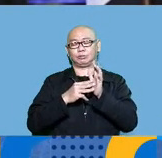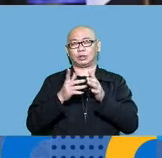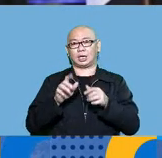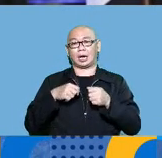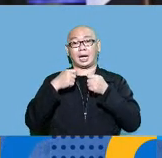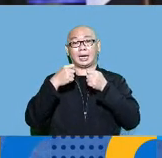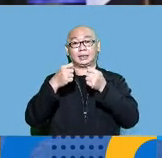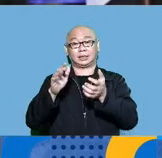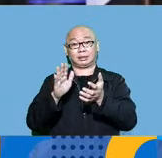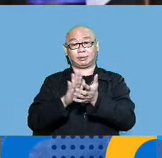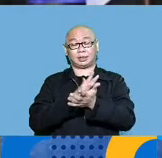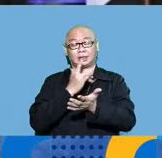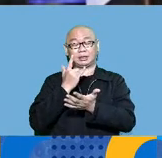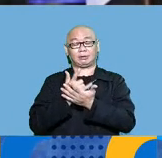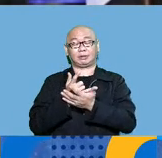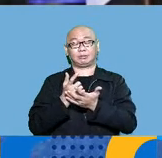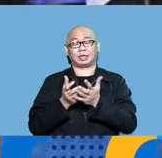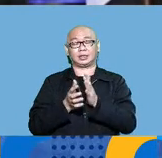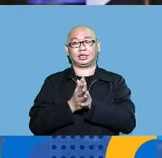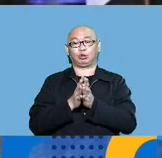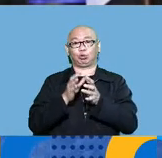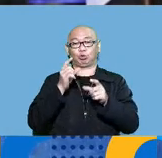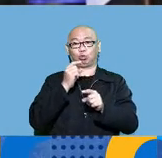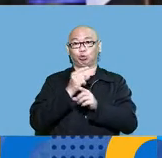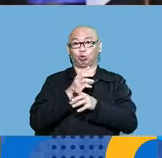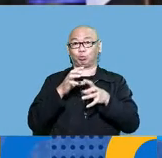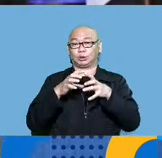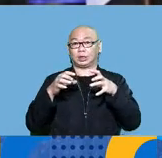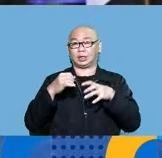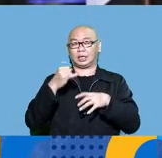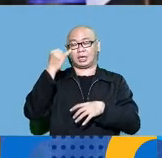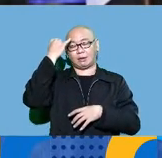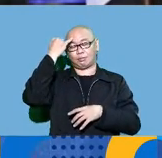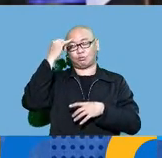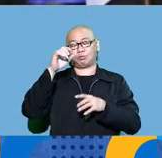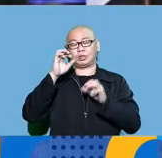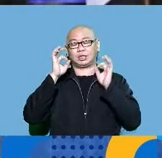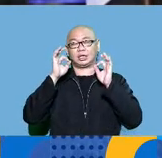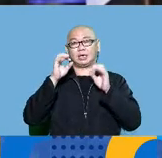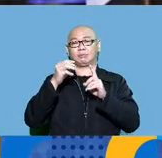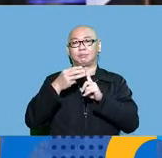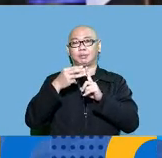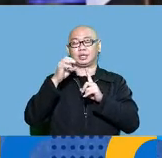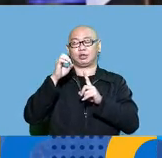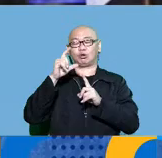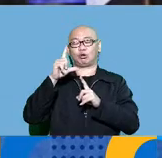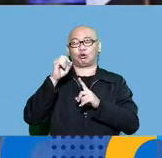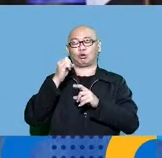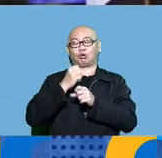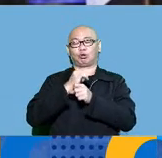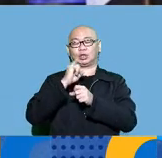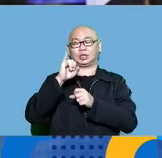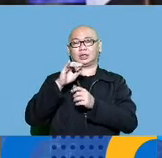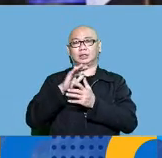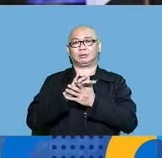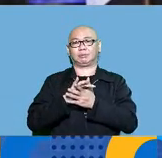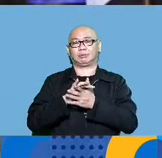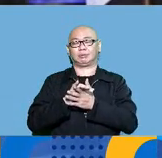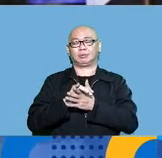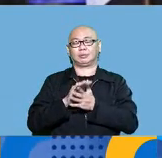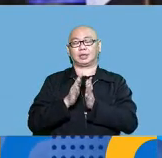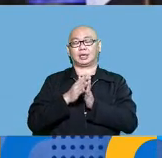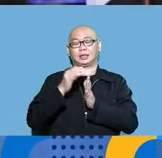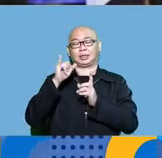dan menetapkan saya sebagai guru besar dalam bidang ilmu pendidikan biologi di Fakultas Matematik dan Ilmu Pengetahuan